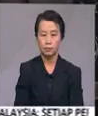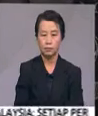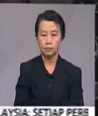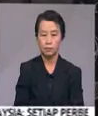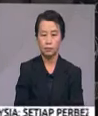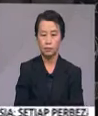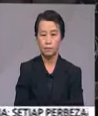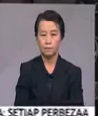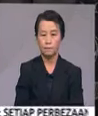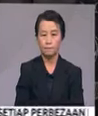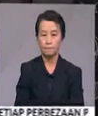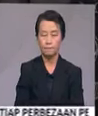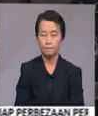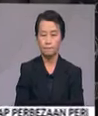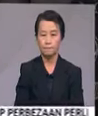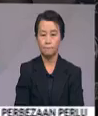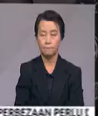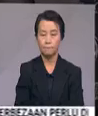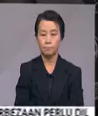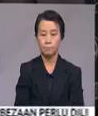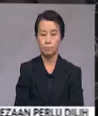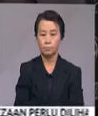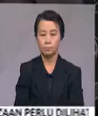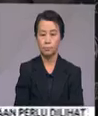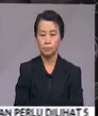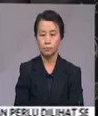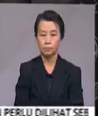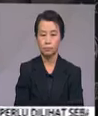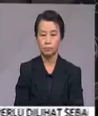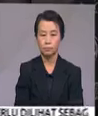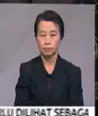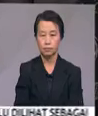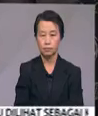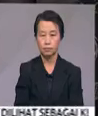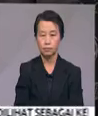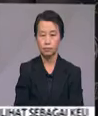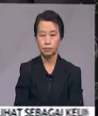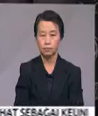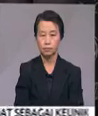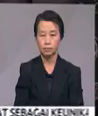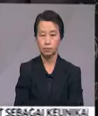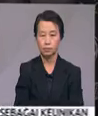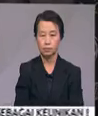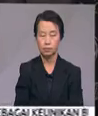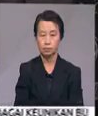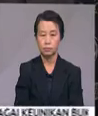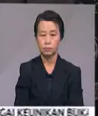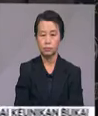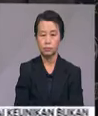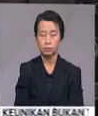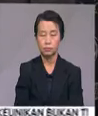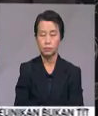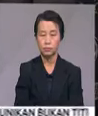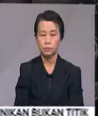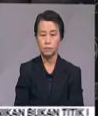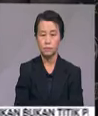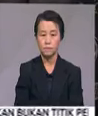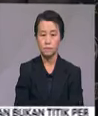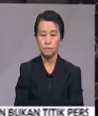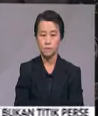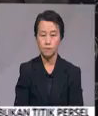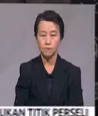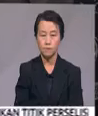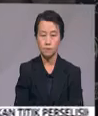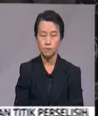எனக்கு முன்னே ரொம்ப ஆசைனா லாங்குவேஜ் தமிழ் பாட்டு பாடணும், மலாய் பாட்டு பாடணும் அந்த மாதிரி. ஸோ தமிழ் லாங்குவேஜ் கற்றுக்கணும்னு ஒரு வெரி. ஏன்னா நார்மலாக